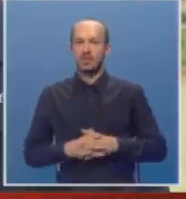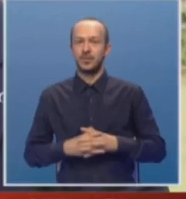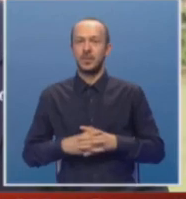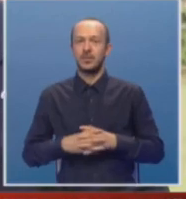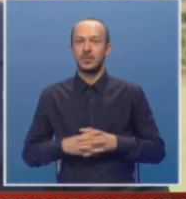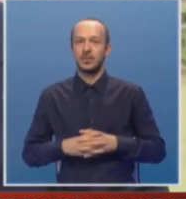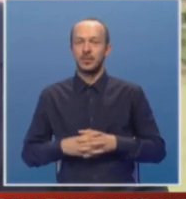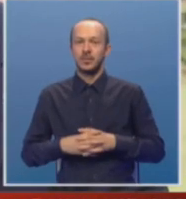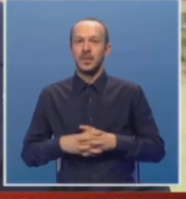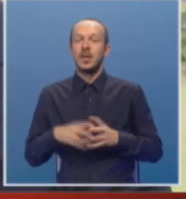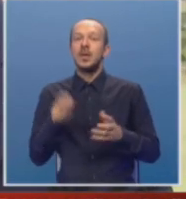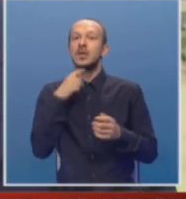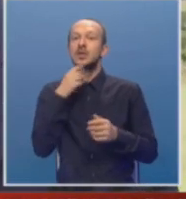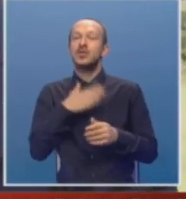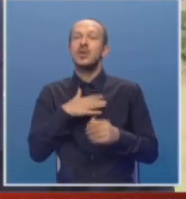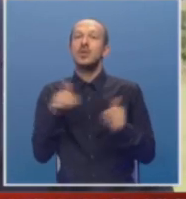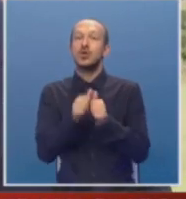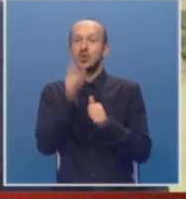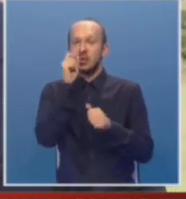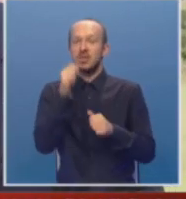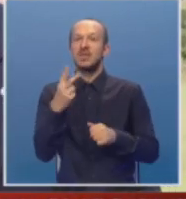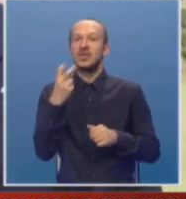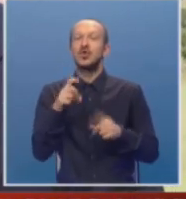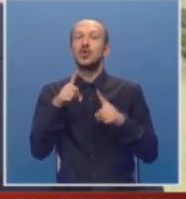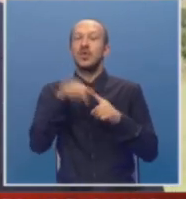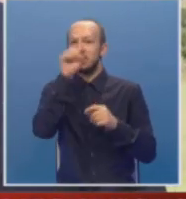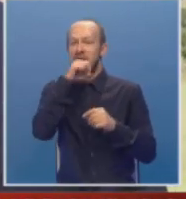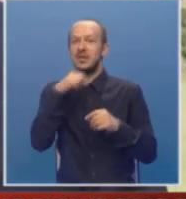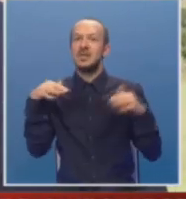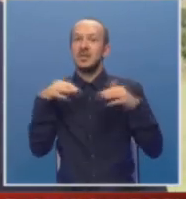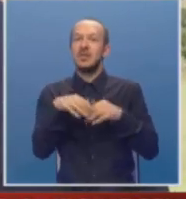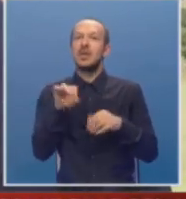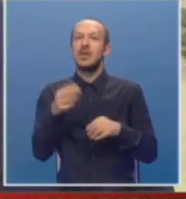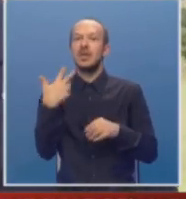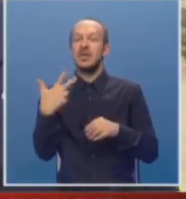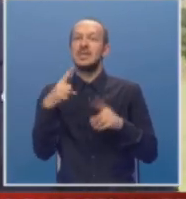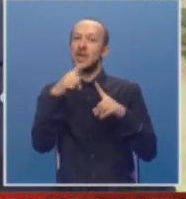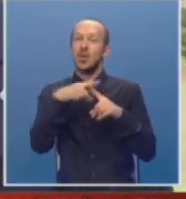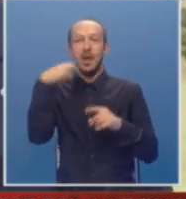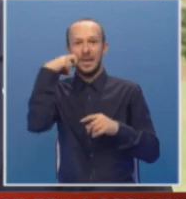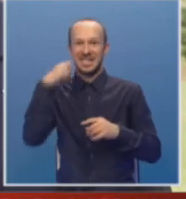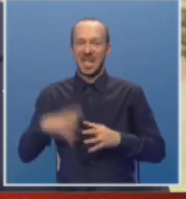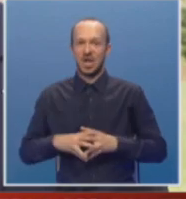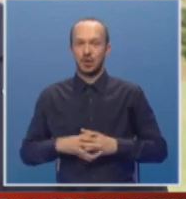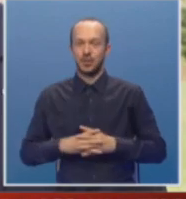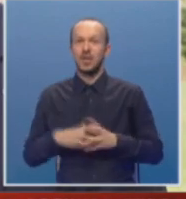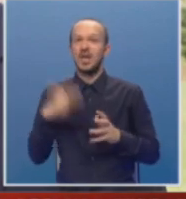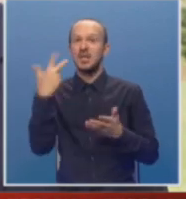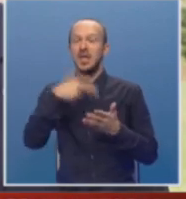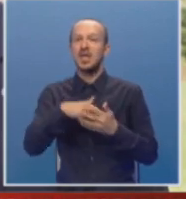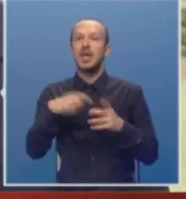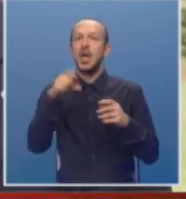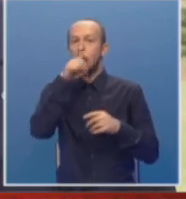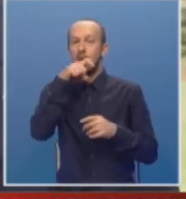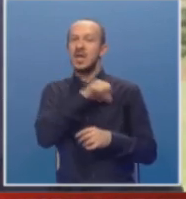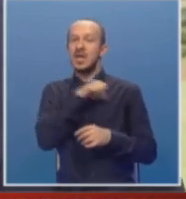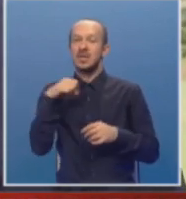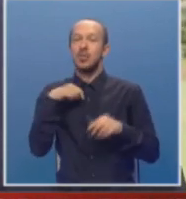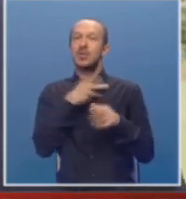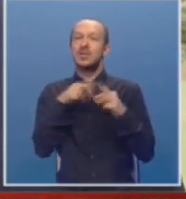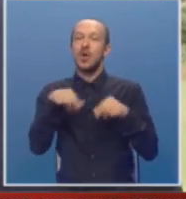kupi svojim sugrađanima 200 tovljene prasadi, sabrali smo da je to 30 tona mesa. 3000 koka smo za